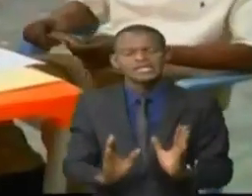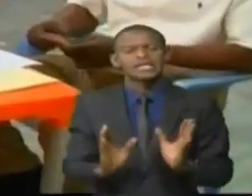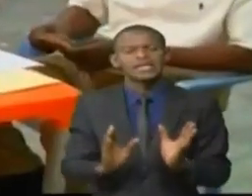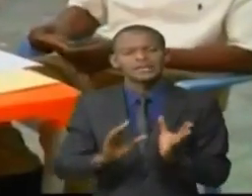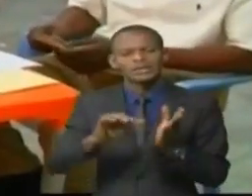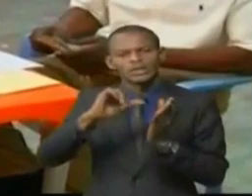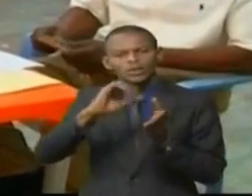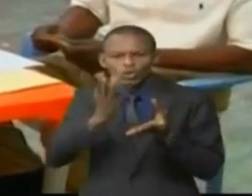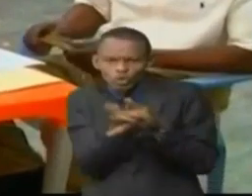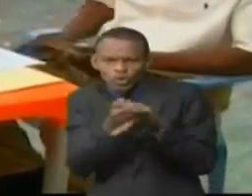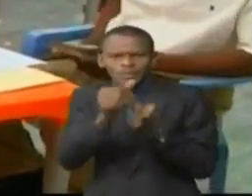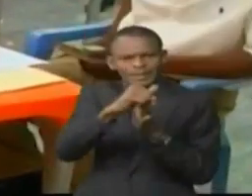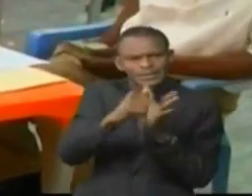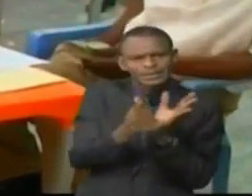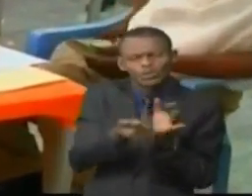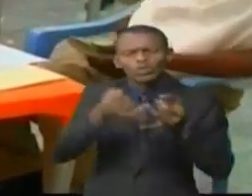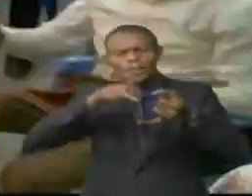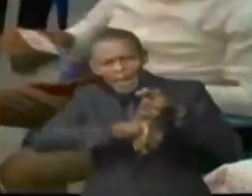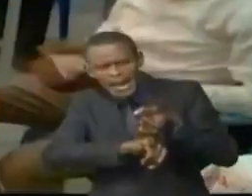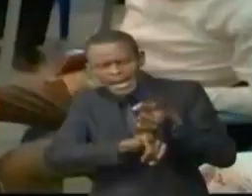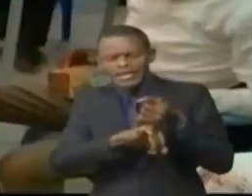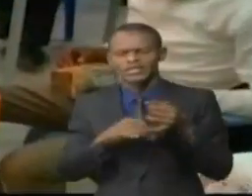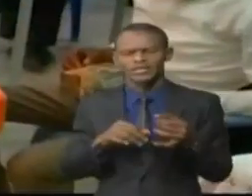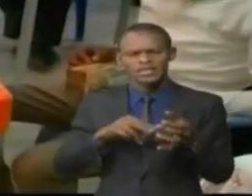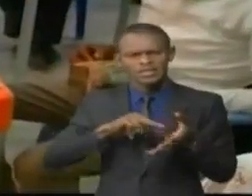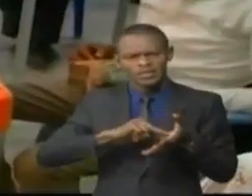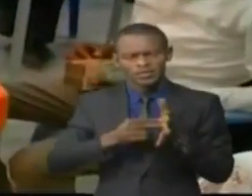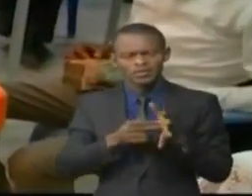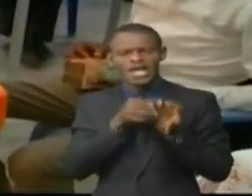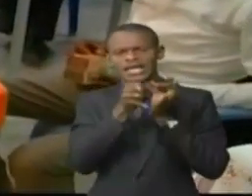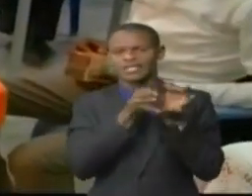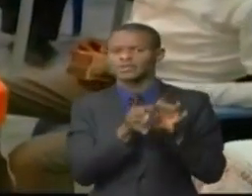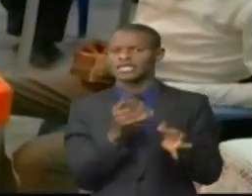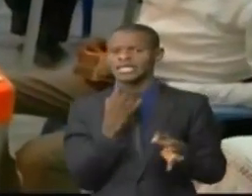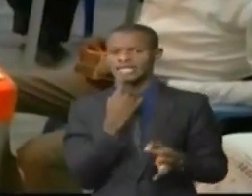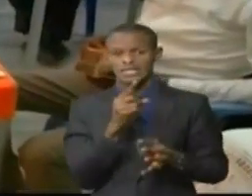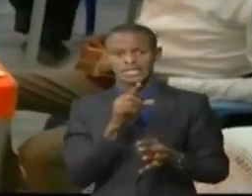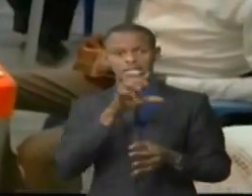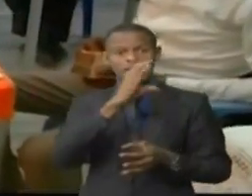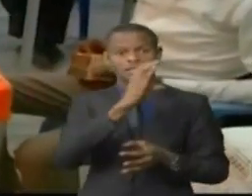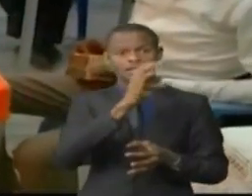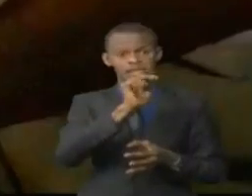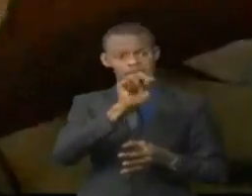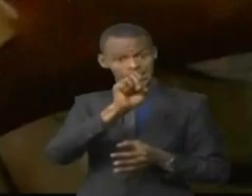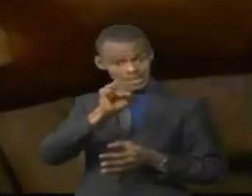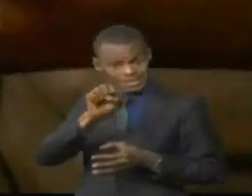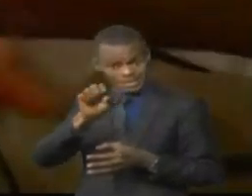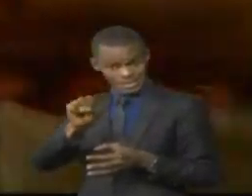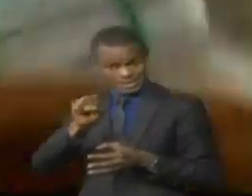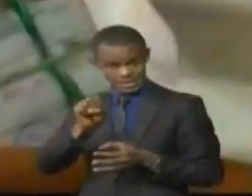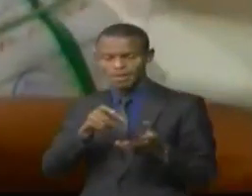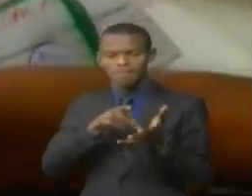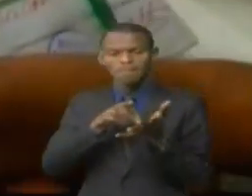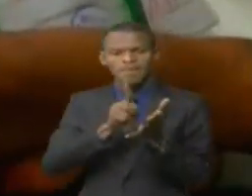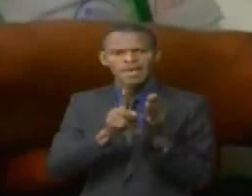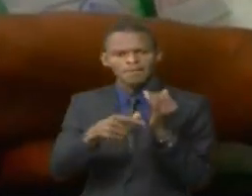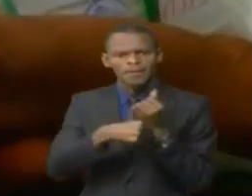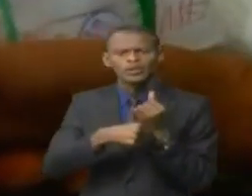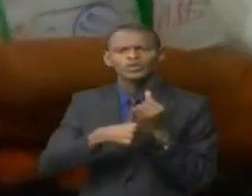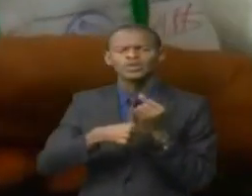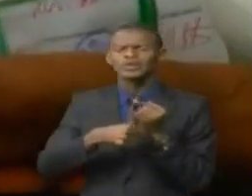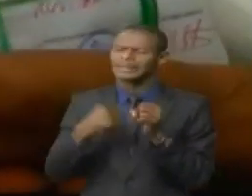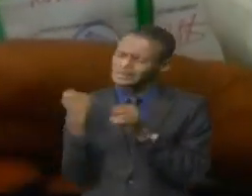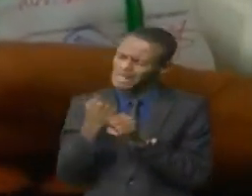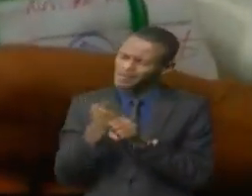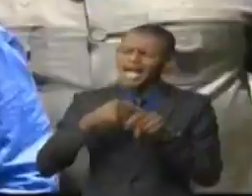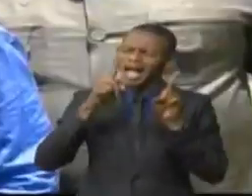se limite pas seulement à la paie des pensions. Elle a actuellement plusieurs nouvelles prestations et partout, comme le dit le directeur provincial